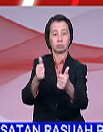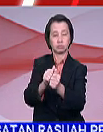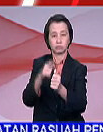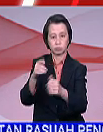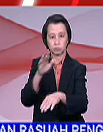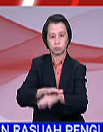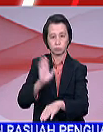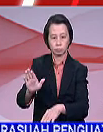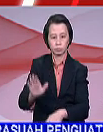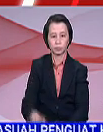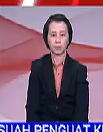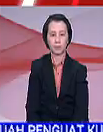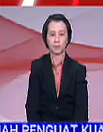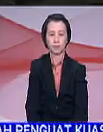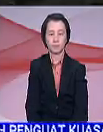perkhidmatan mereka.